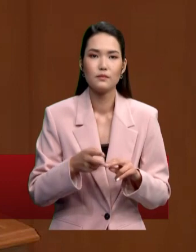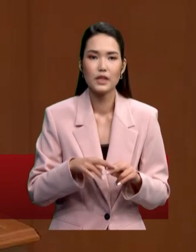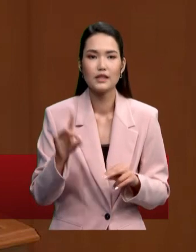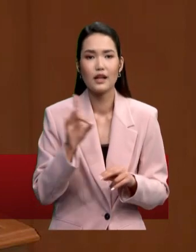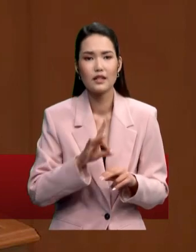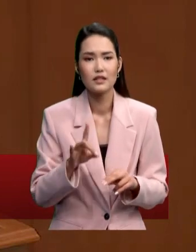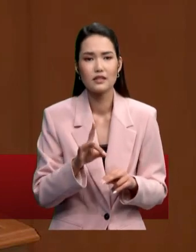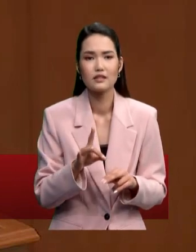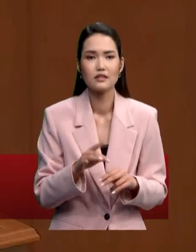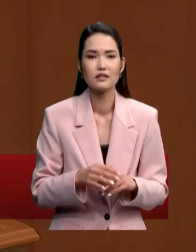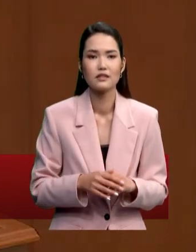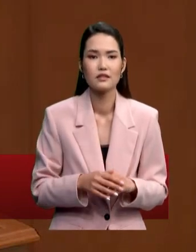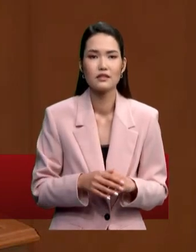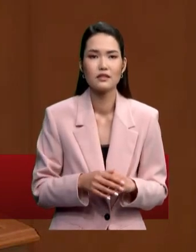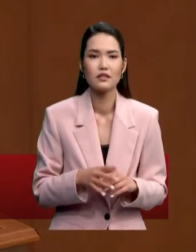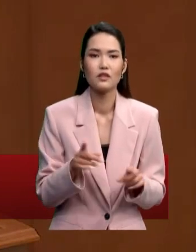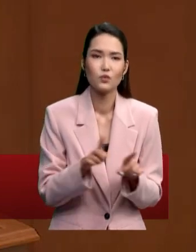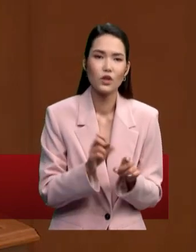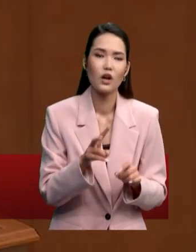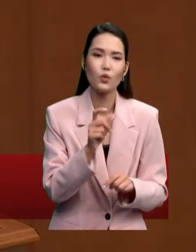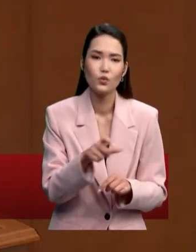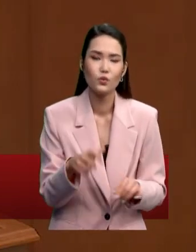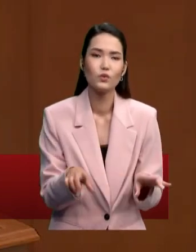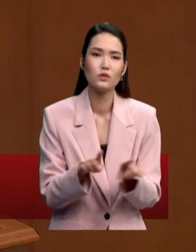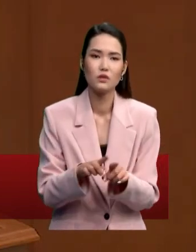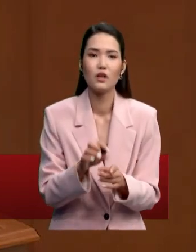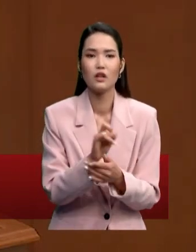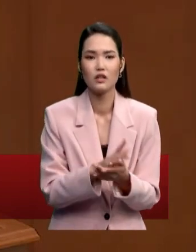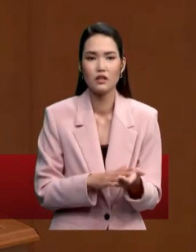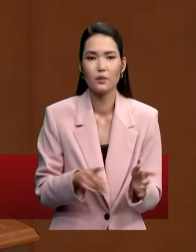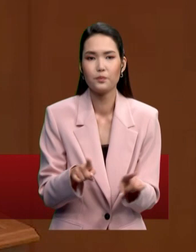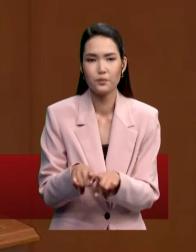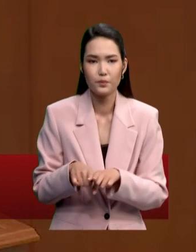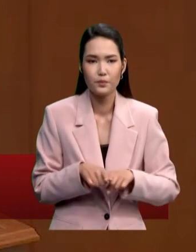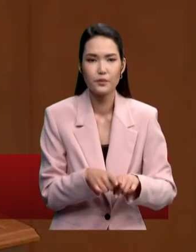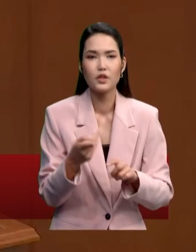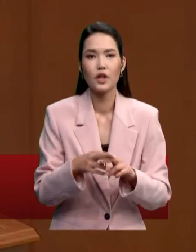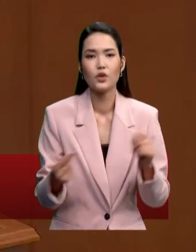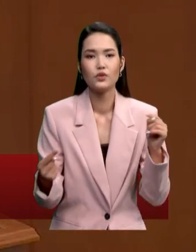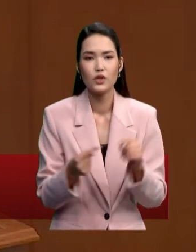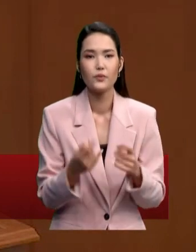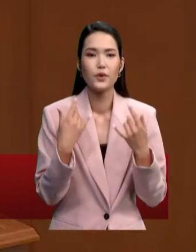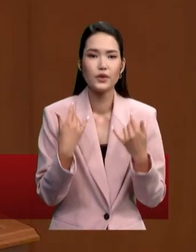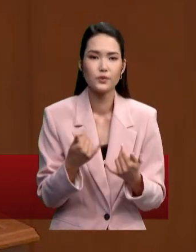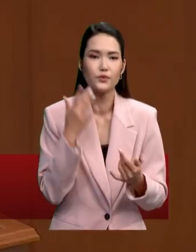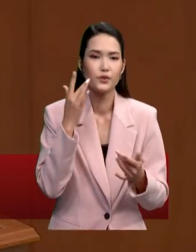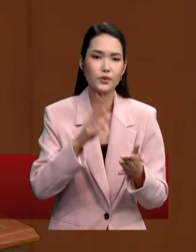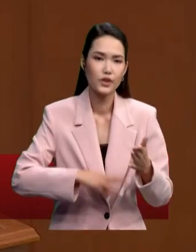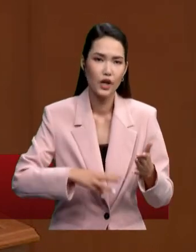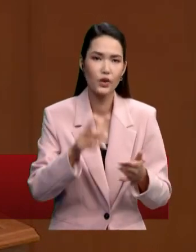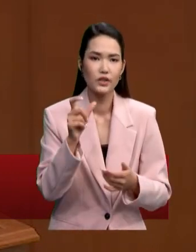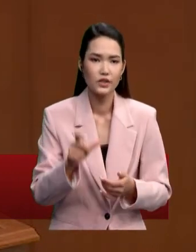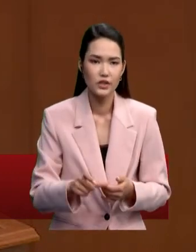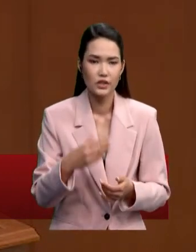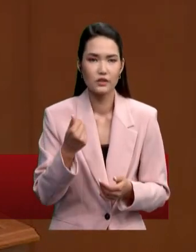там, это пожилые люди и так далее. И вот эта страховка, насколько она сегодня успокоит того человека,